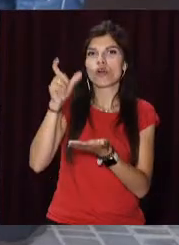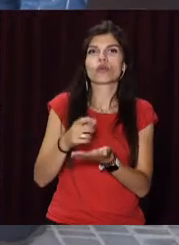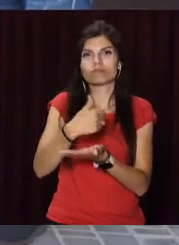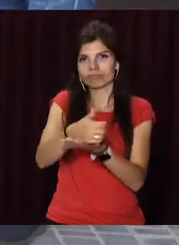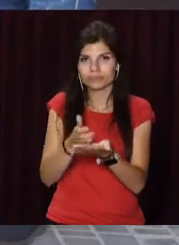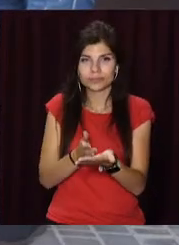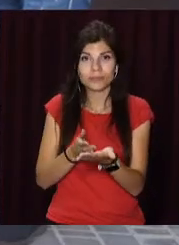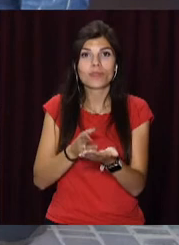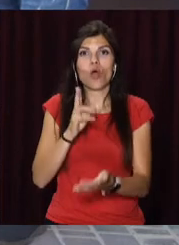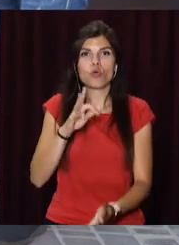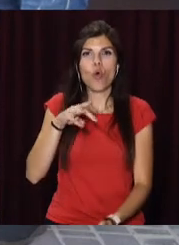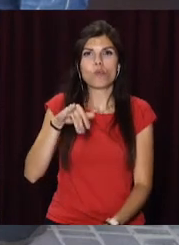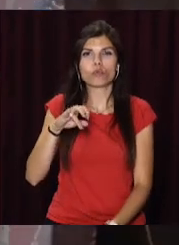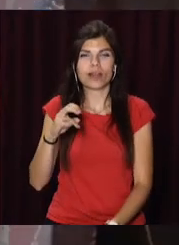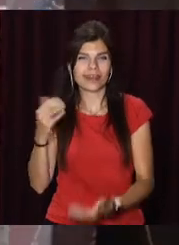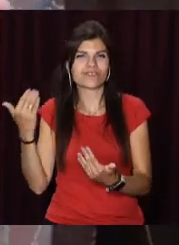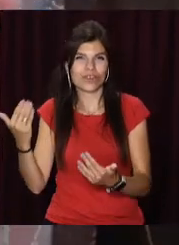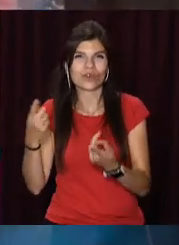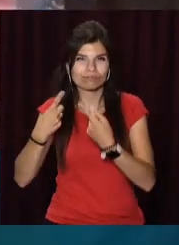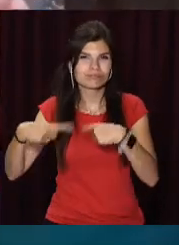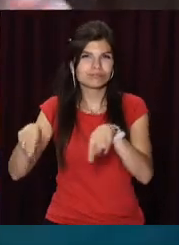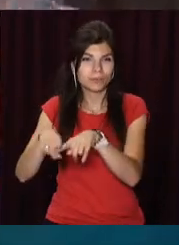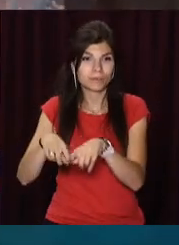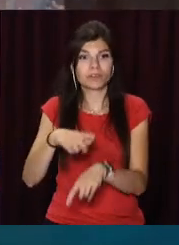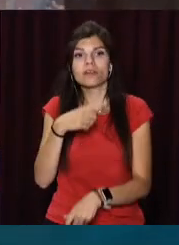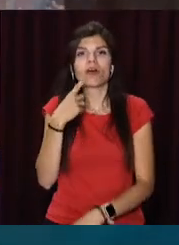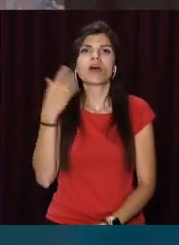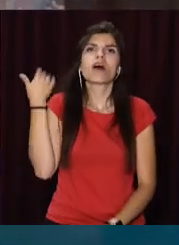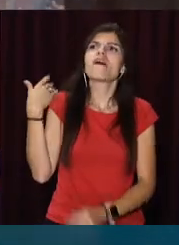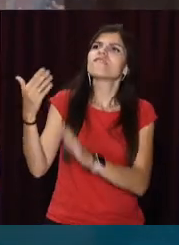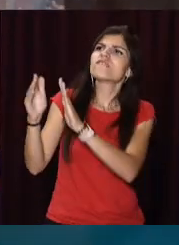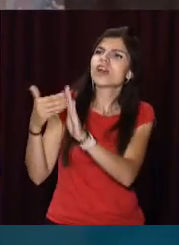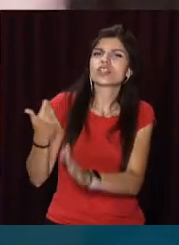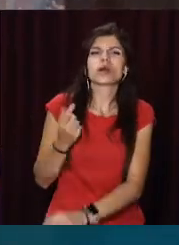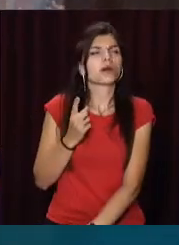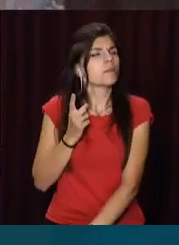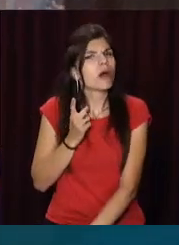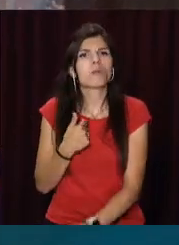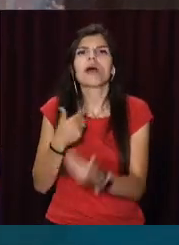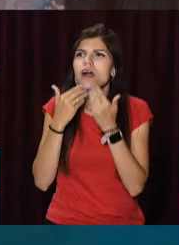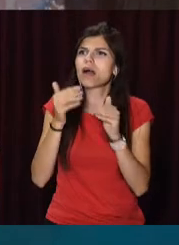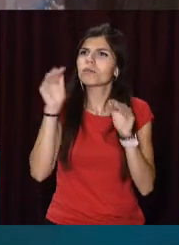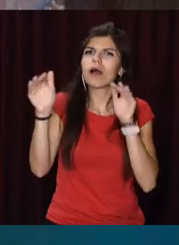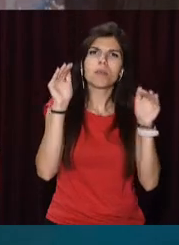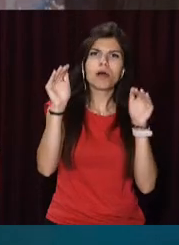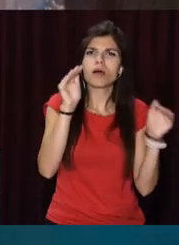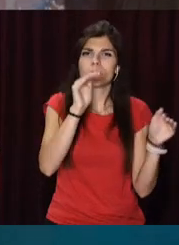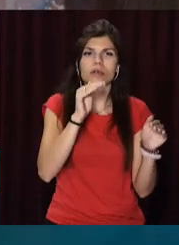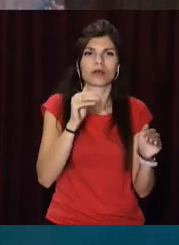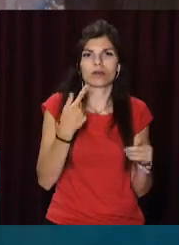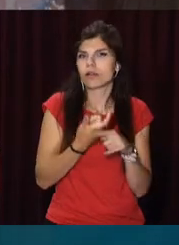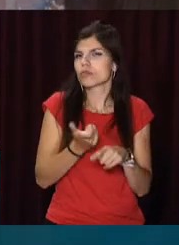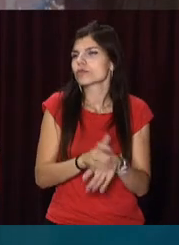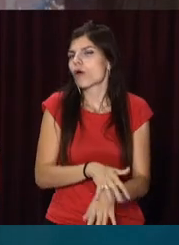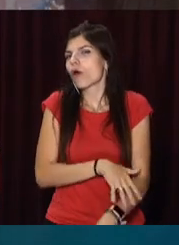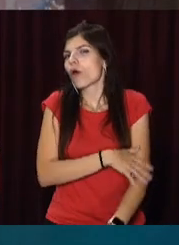житло, місцевим було не переливки. Це довго, поки визовеш, господи, куди ми тільки не звернулися, куди ми не це дуже